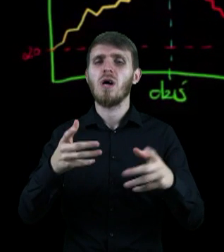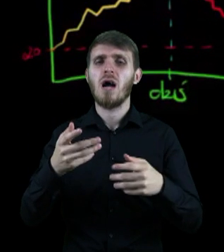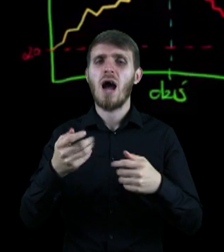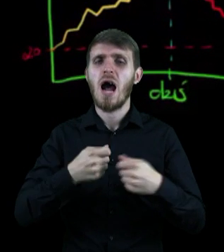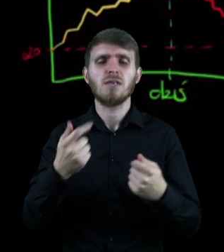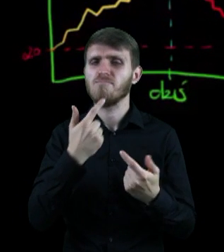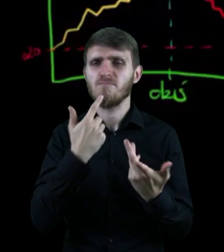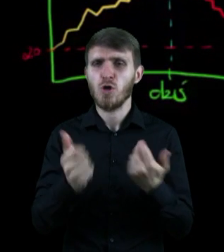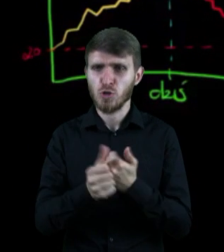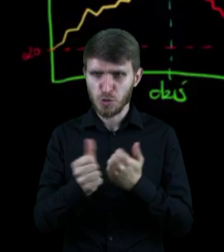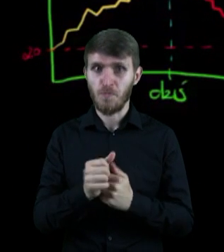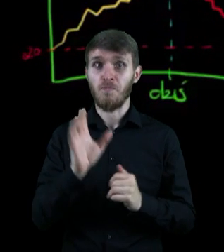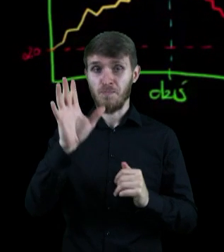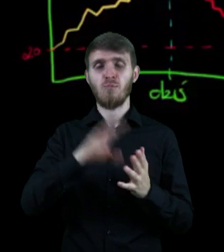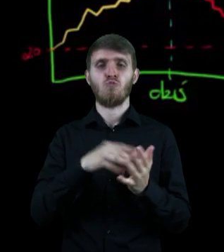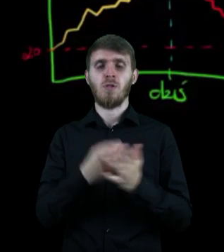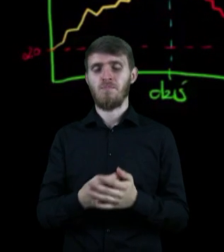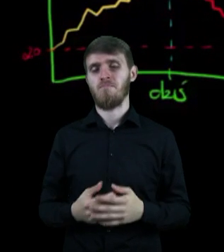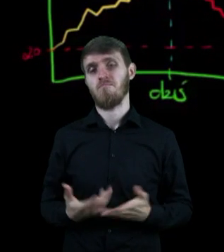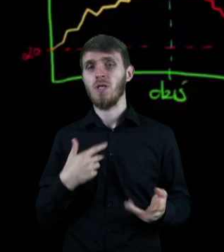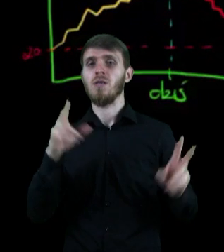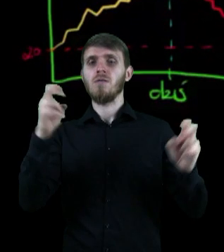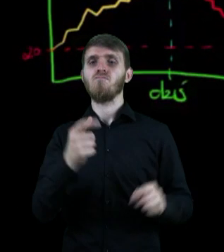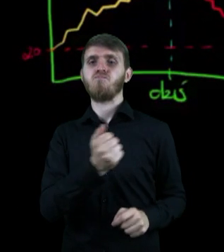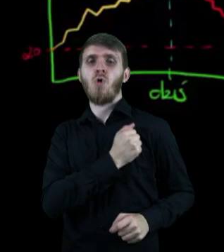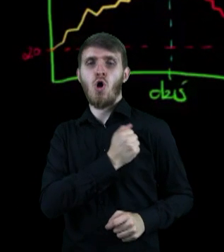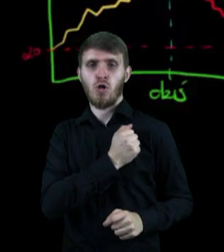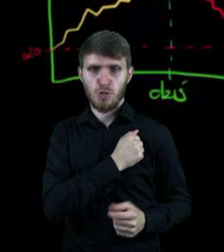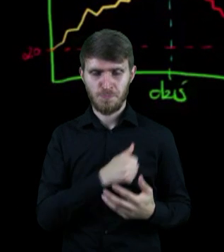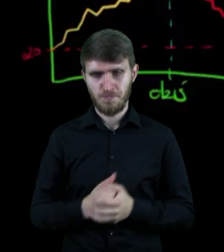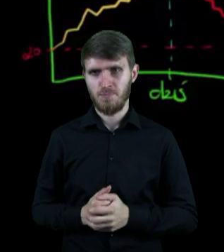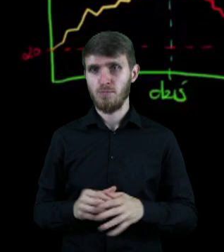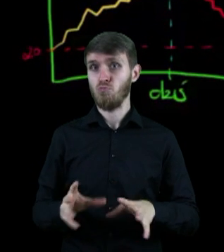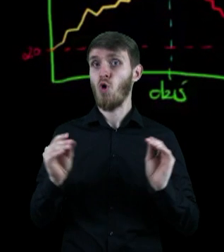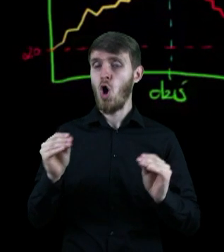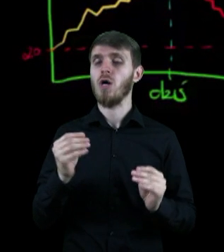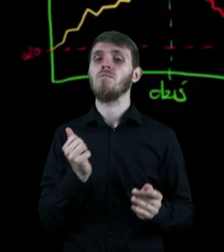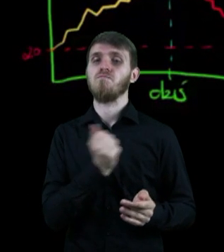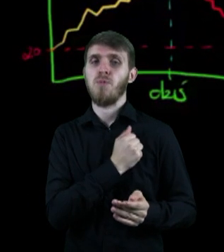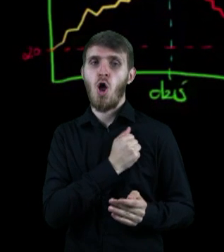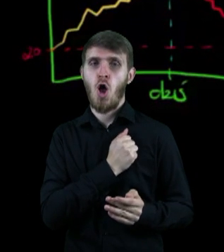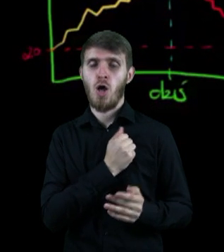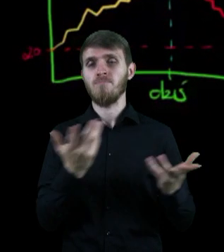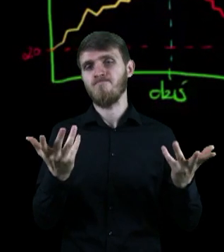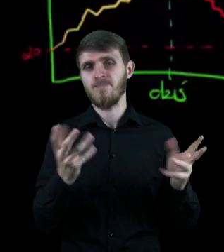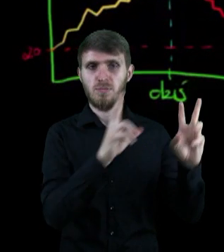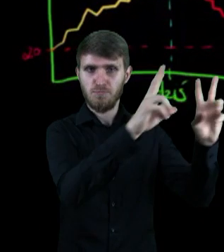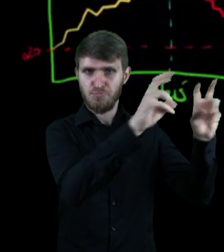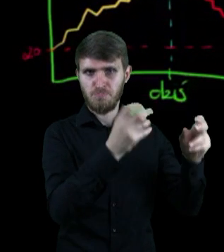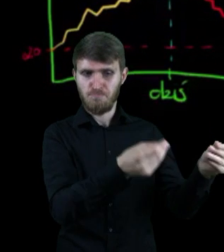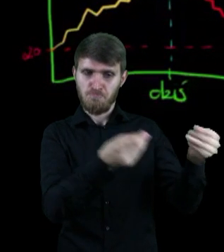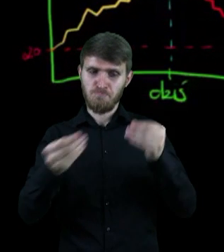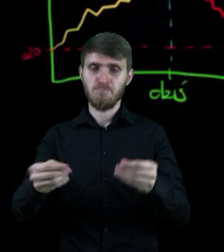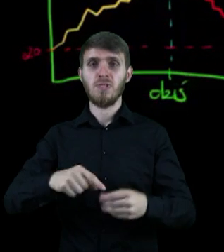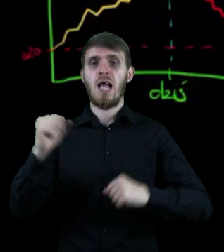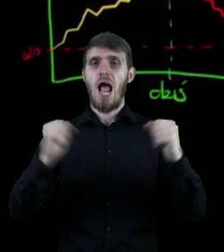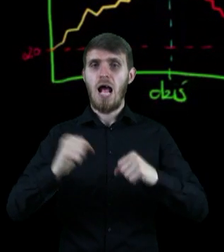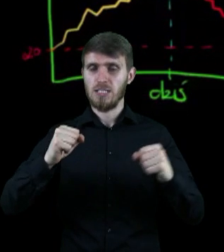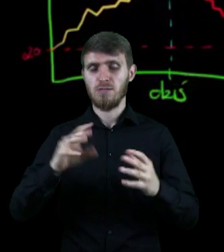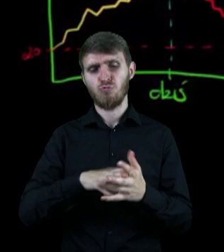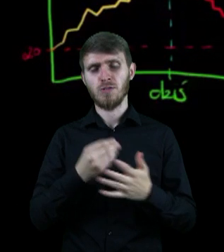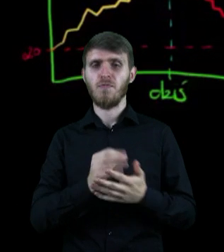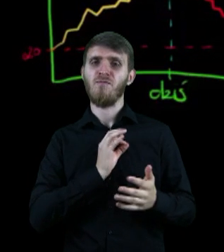I mechanika krótkiej sprzedaży polega na tym, że zaczynacie od pożyczenia danego waloru,